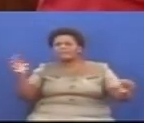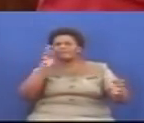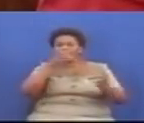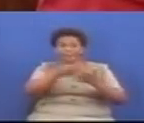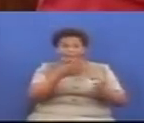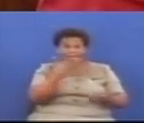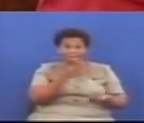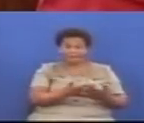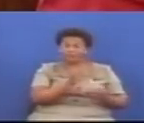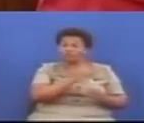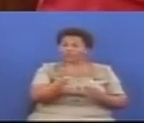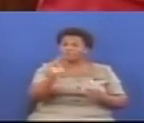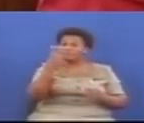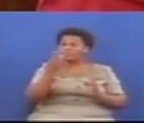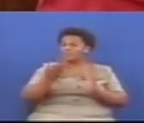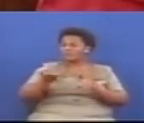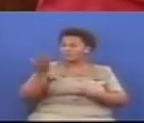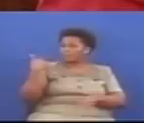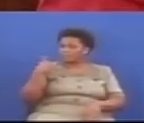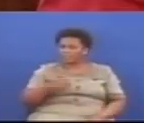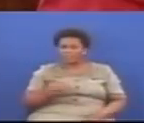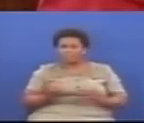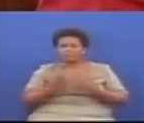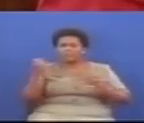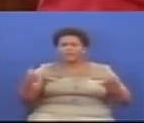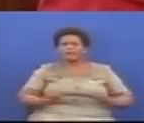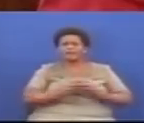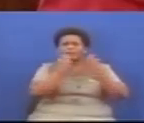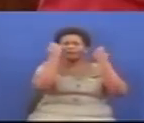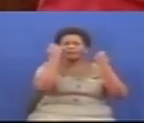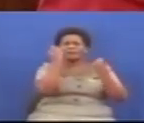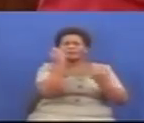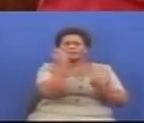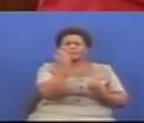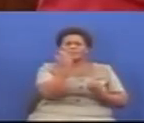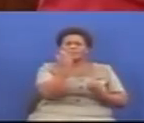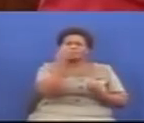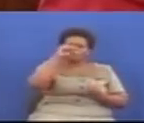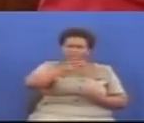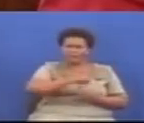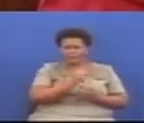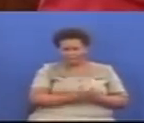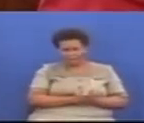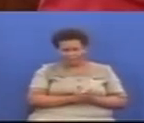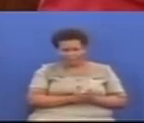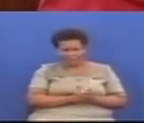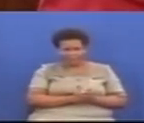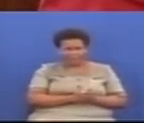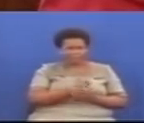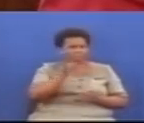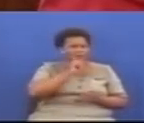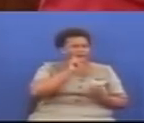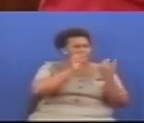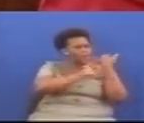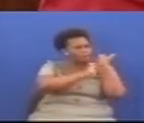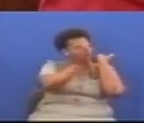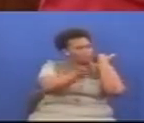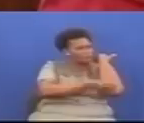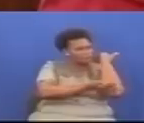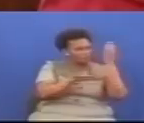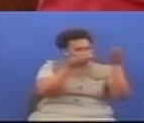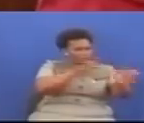mbili zilizopita ilitokea ajali mbaya sana, mama mmoja mzazi alipoteza maisha, nesi alipoteza maisha pamoja na